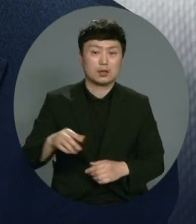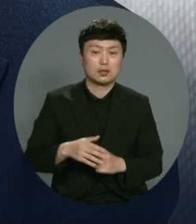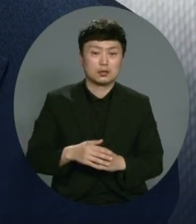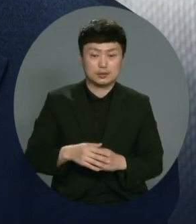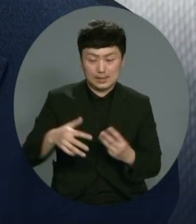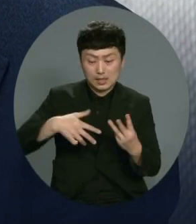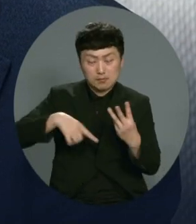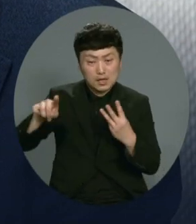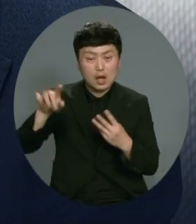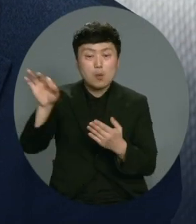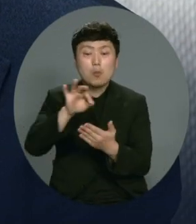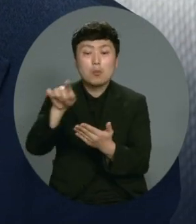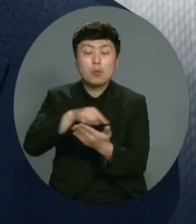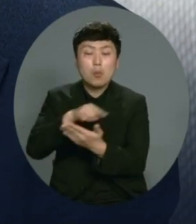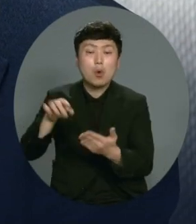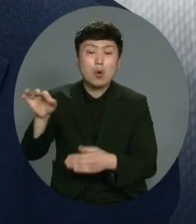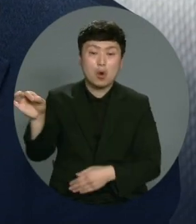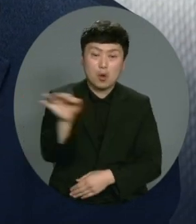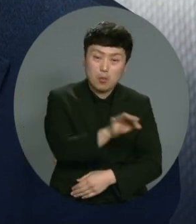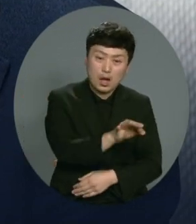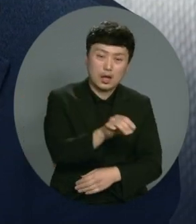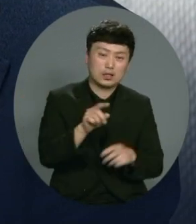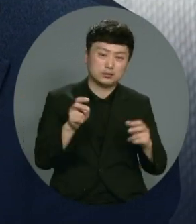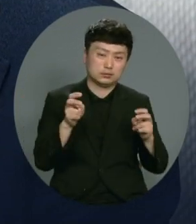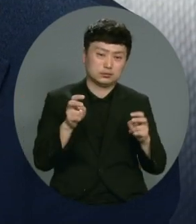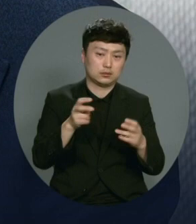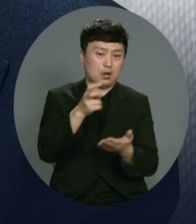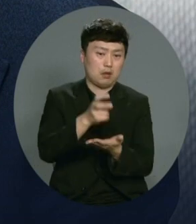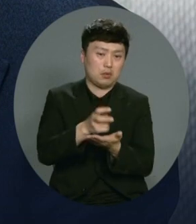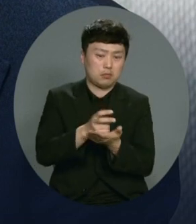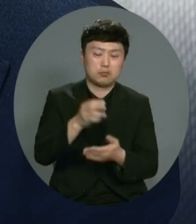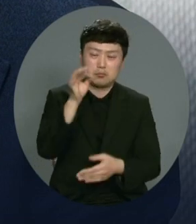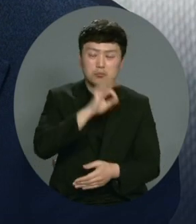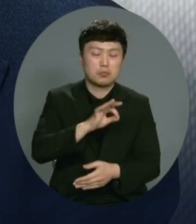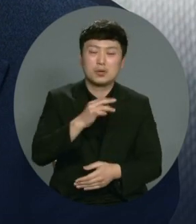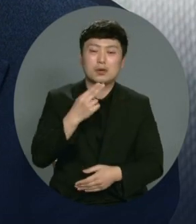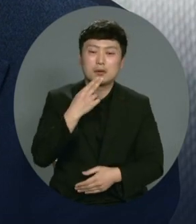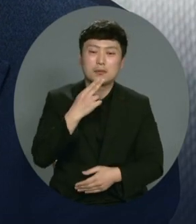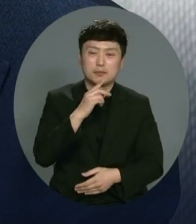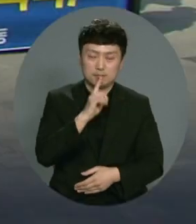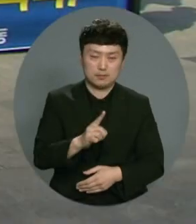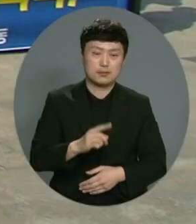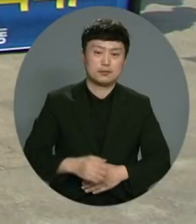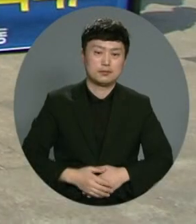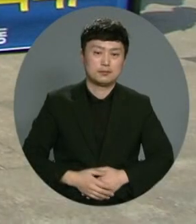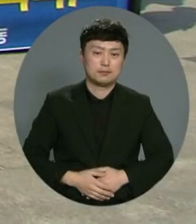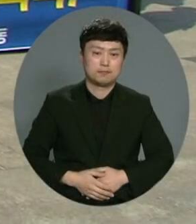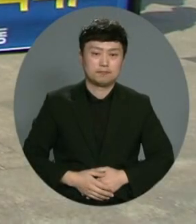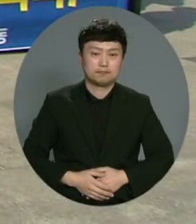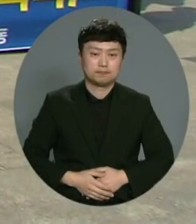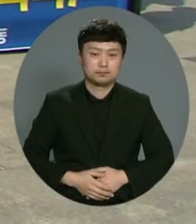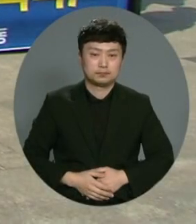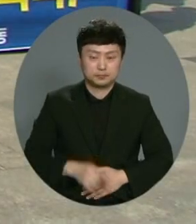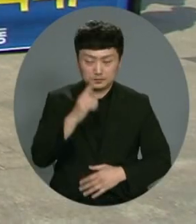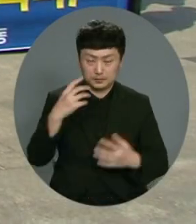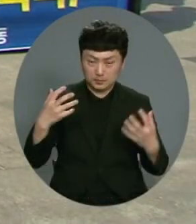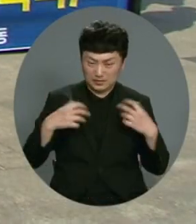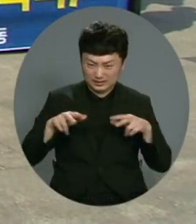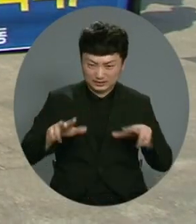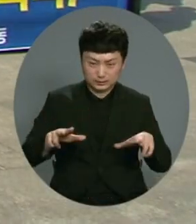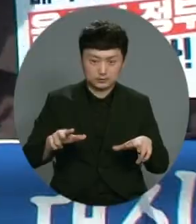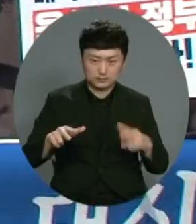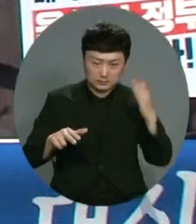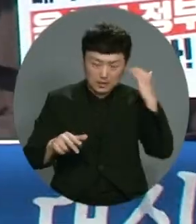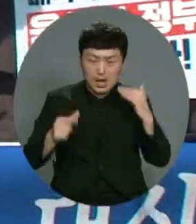하니 법률적으로도 이건 효력을 인정할 수 없는 해법이다. 이렇게 설명을 드릴 수가 있습니다. 정부가 지금 당장 한일